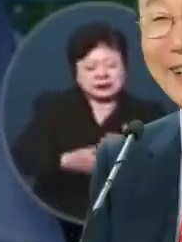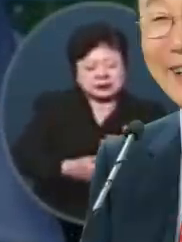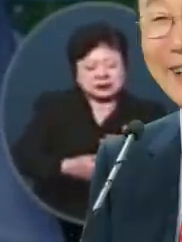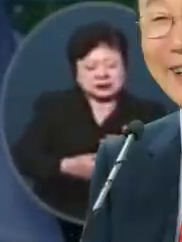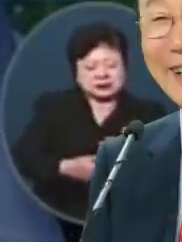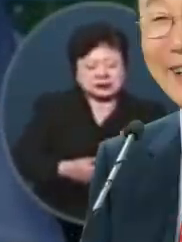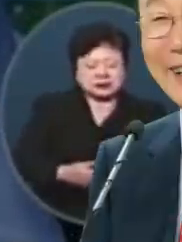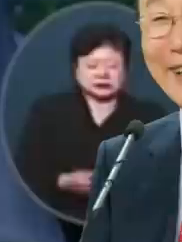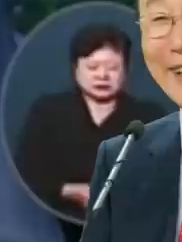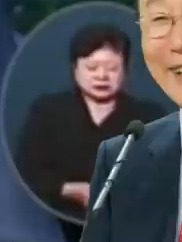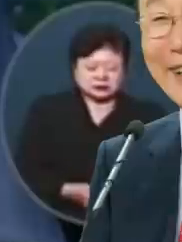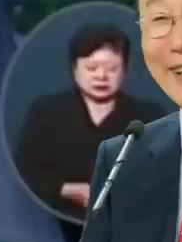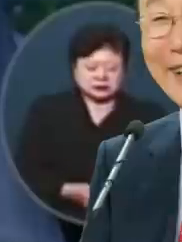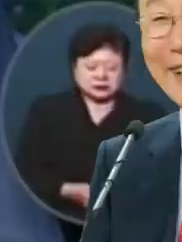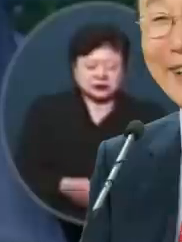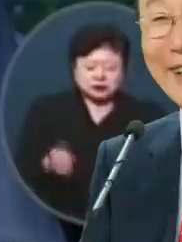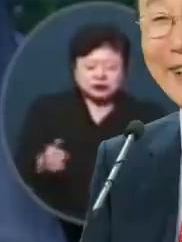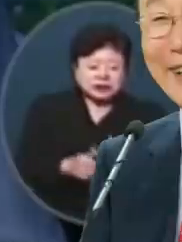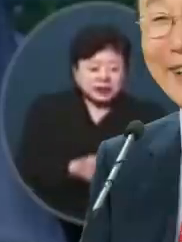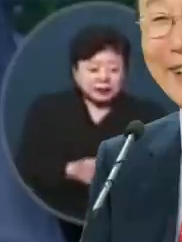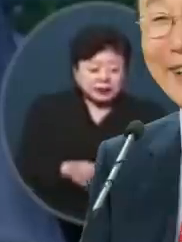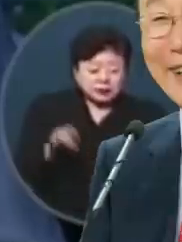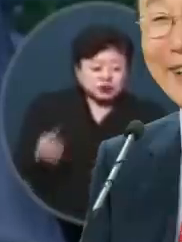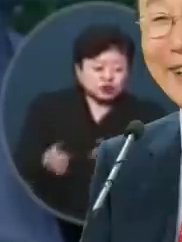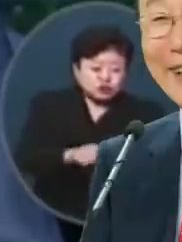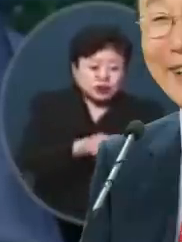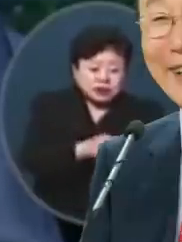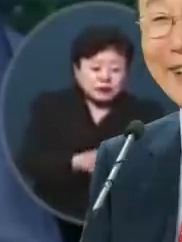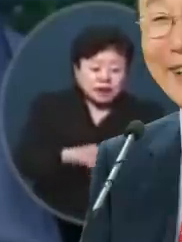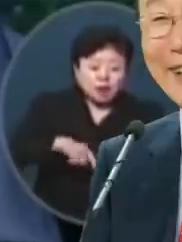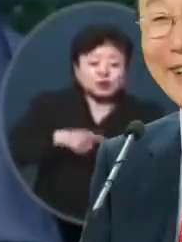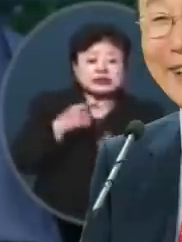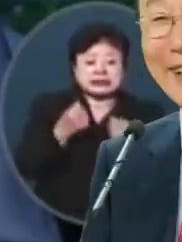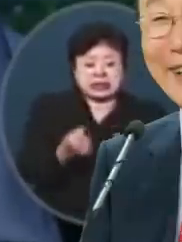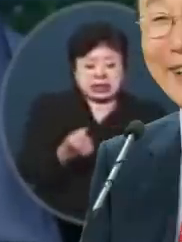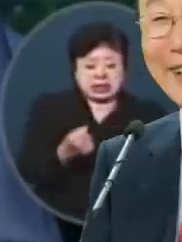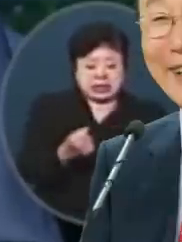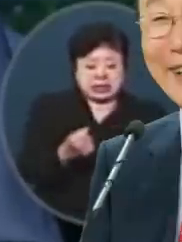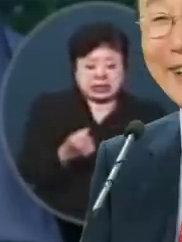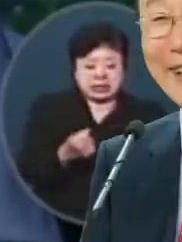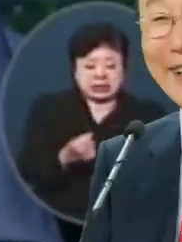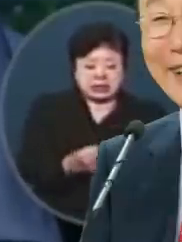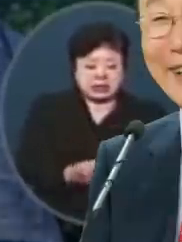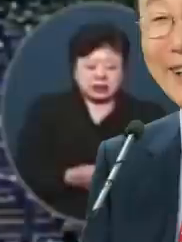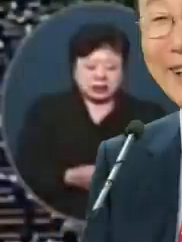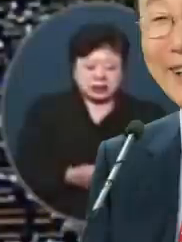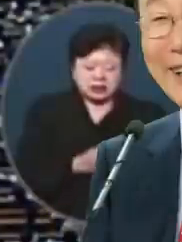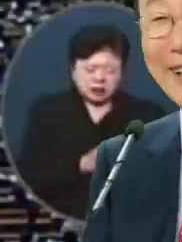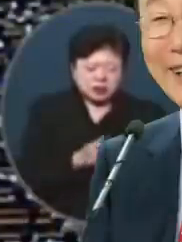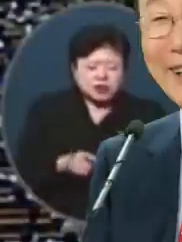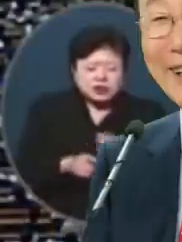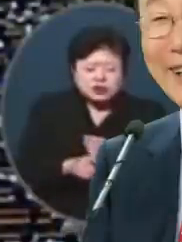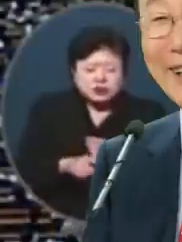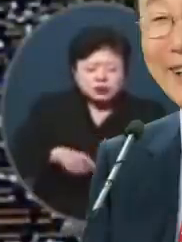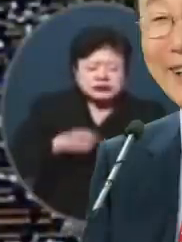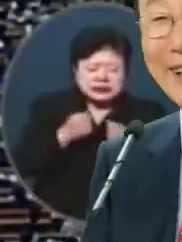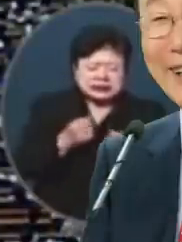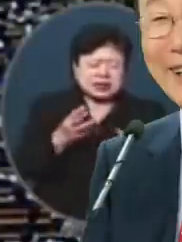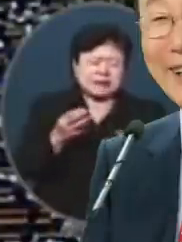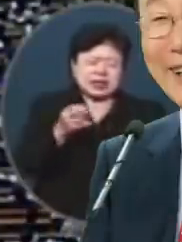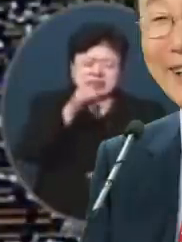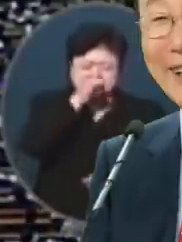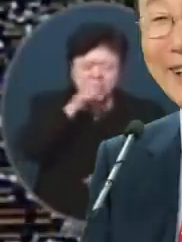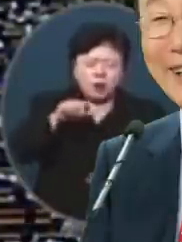바이바이 하고 간 결과로 혼자 사는 삶이 됩니다. 이렇게 혼자 사는